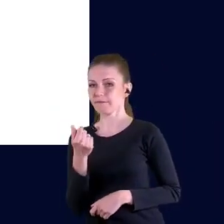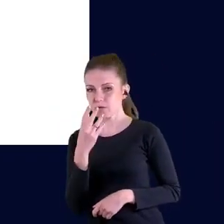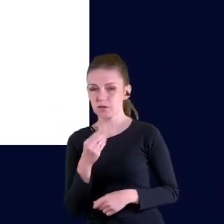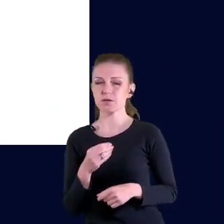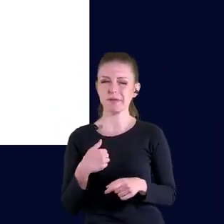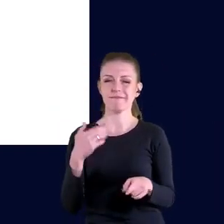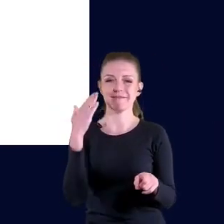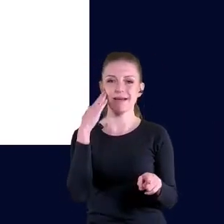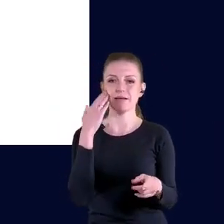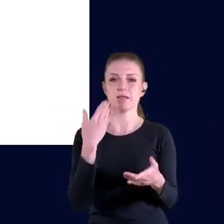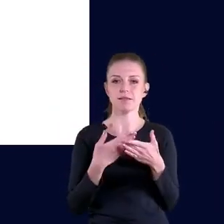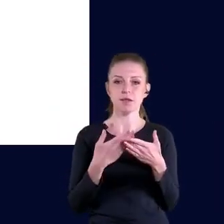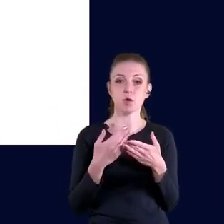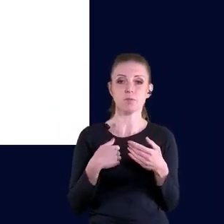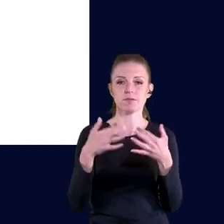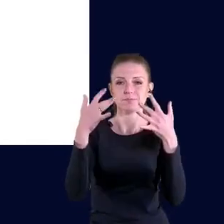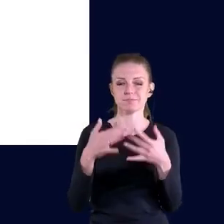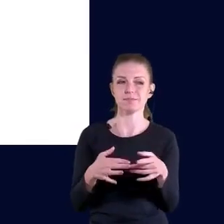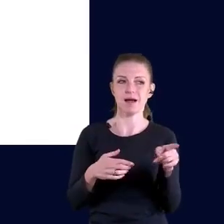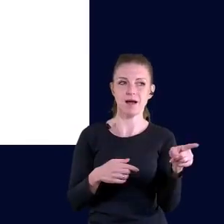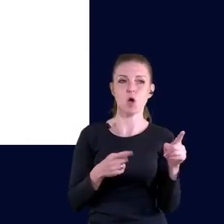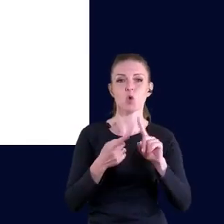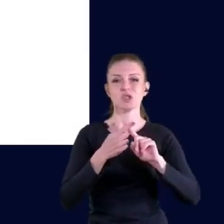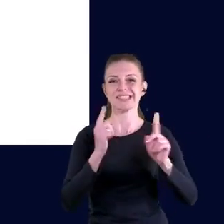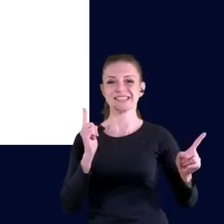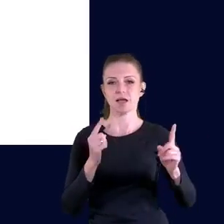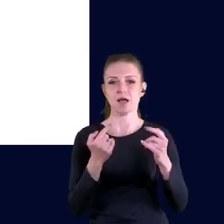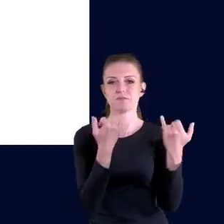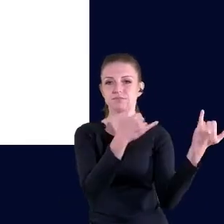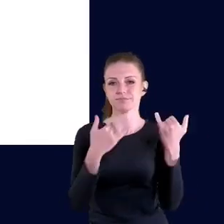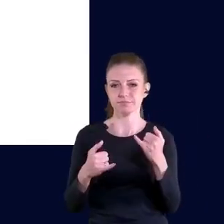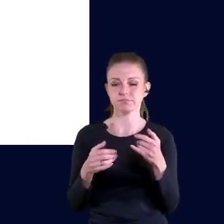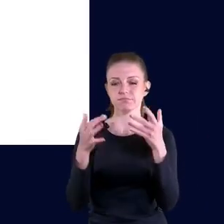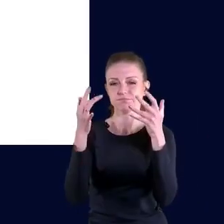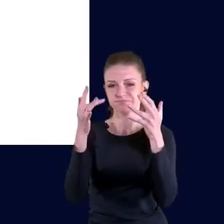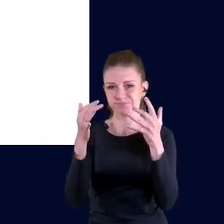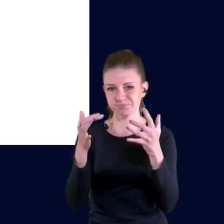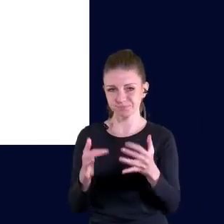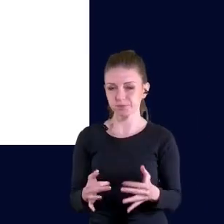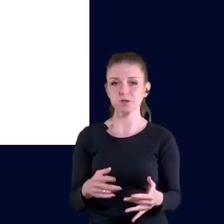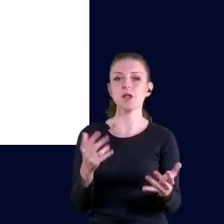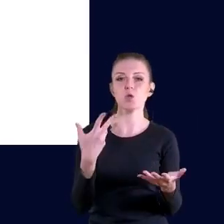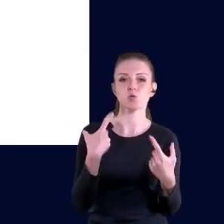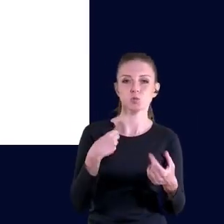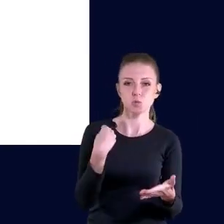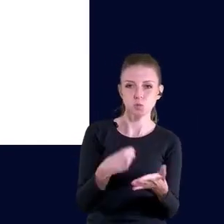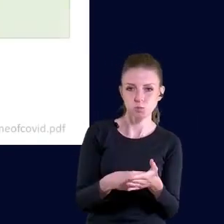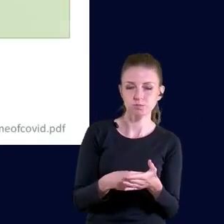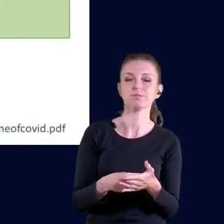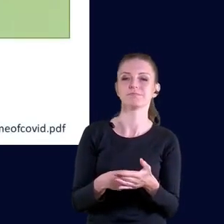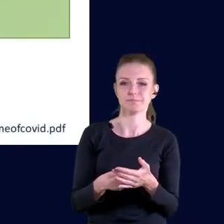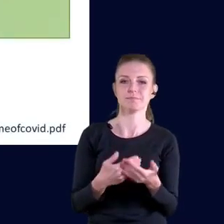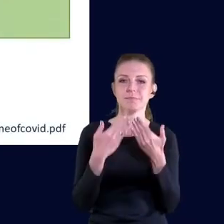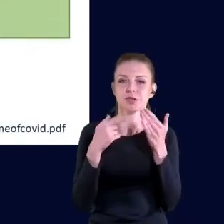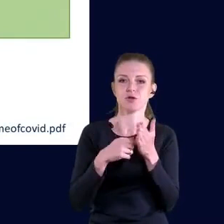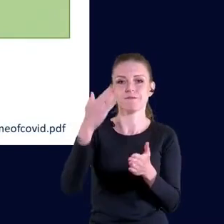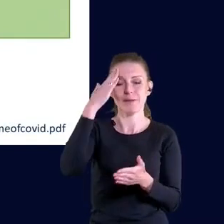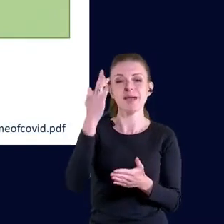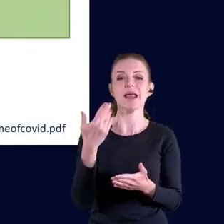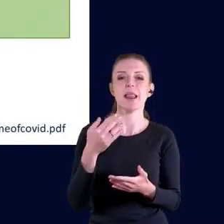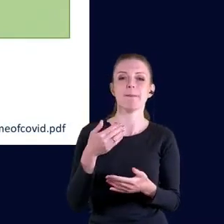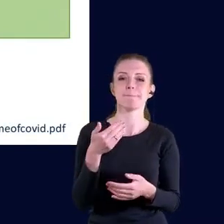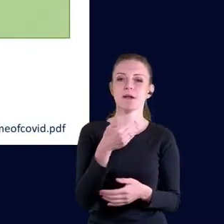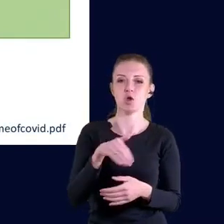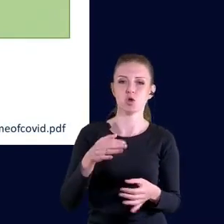studenci i stąd wychodzą takie takie liczby na zakończenie I to jest ostatni slajd